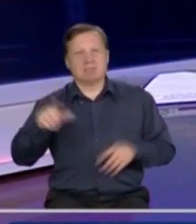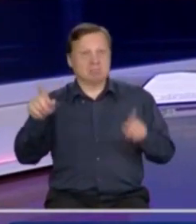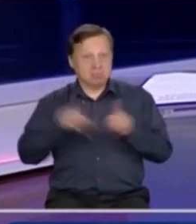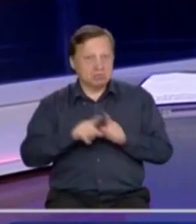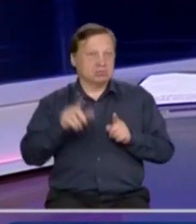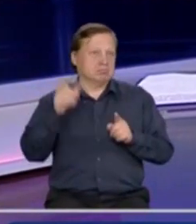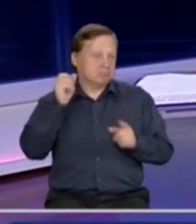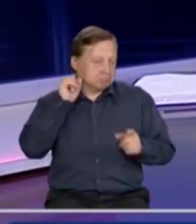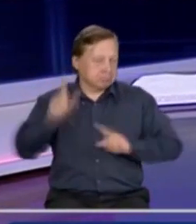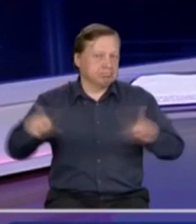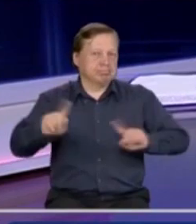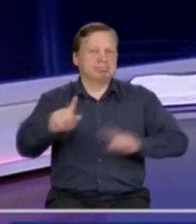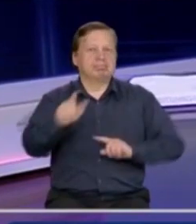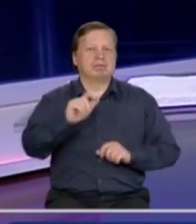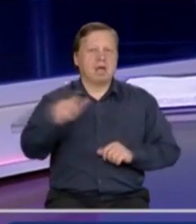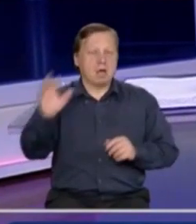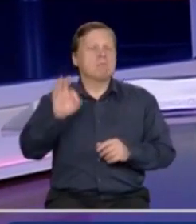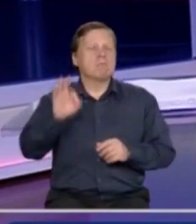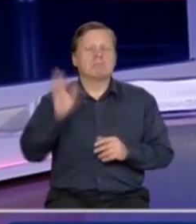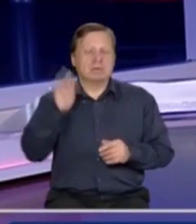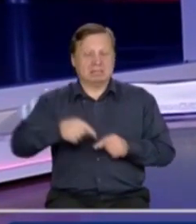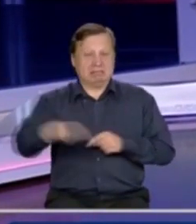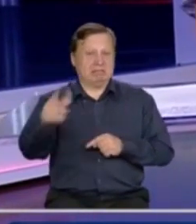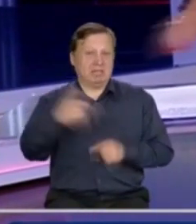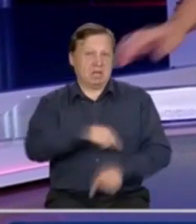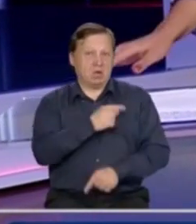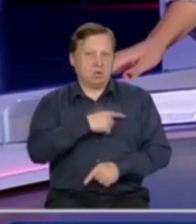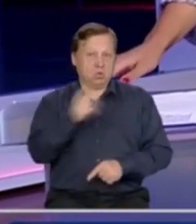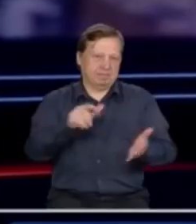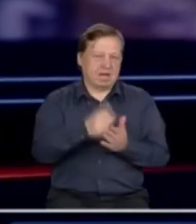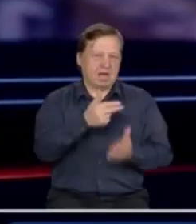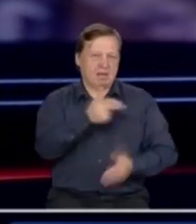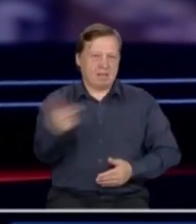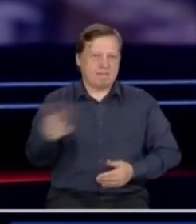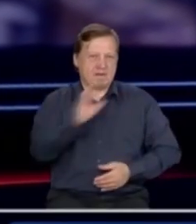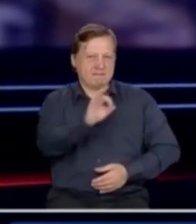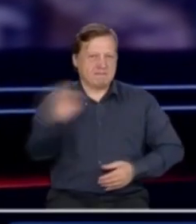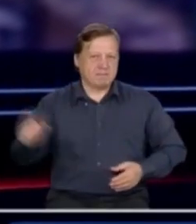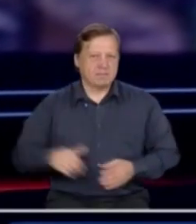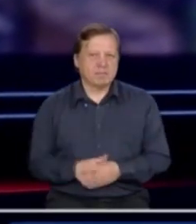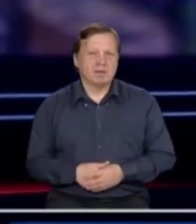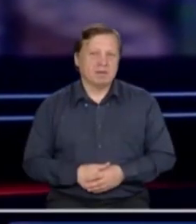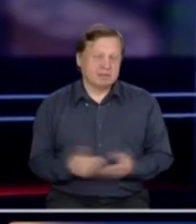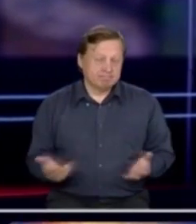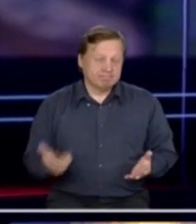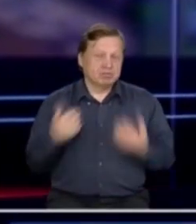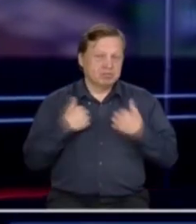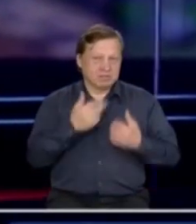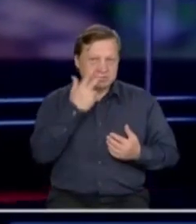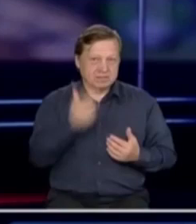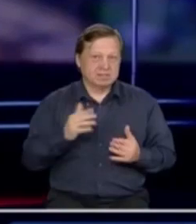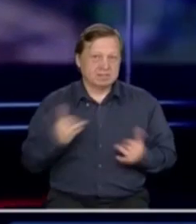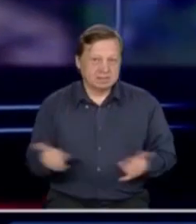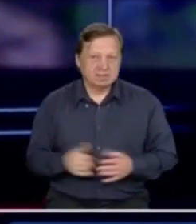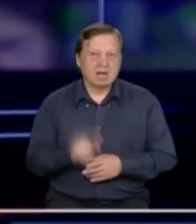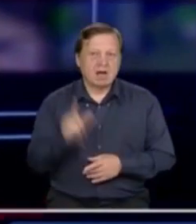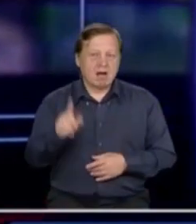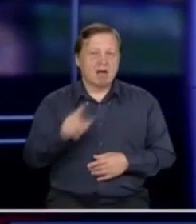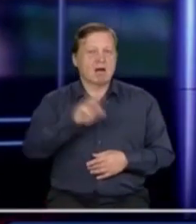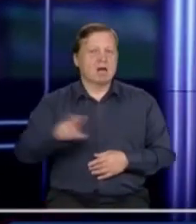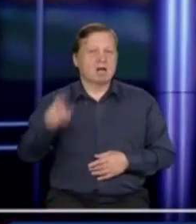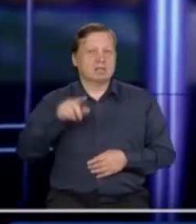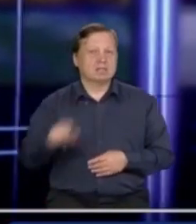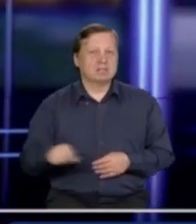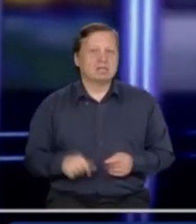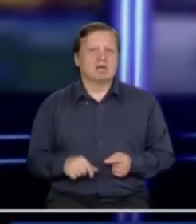sprawą książki, która ukaże się na rynku już za nieco ponad tydzień. Życie pisze różne scenariusze, ale reżyserom nawet się nie śniło, że ich